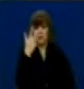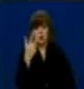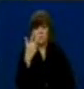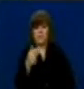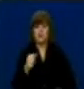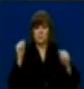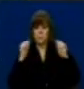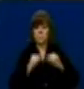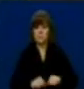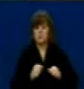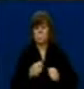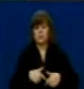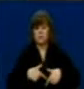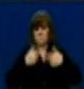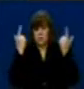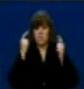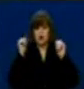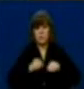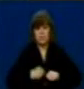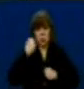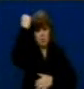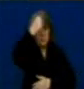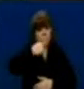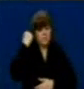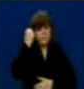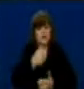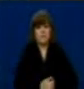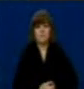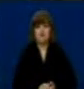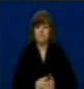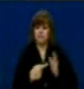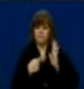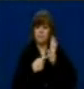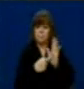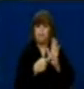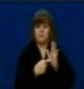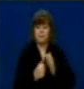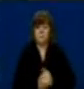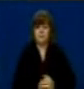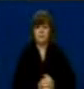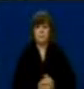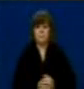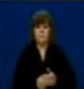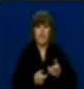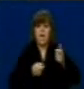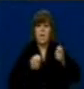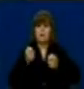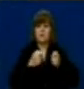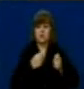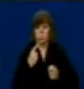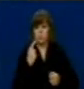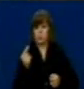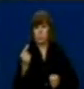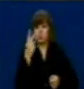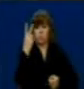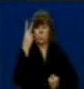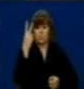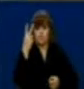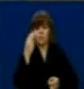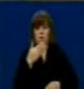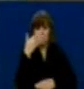saj, duket qartë se qeveria e Kosovës në fakt paraqet vetëm se administratën e dy çifteve të korporatave të